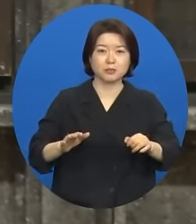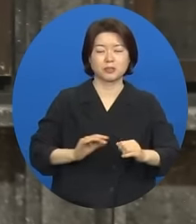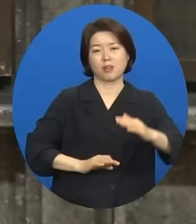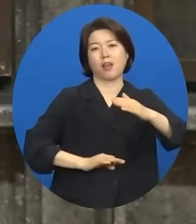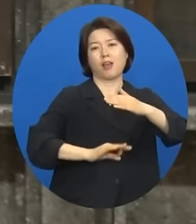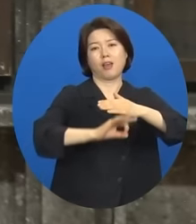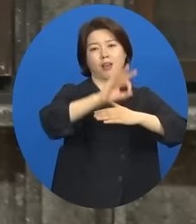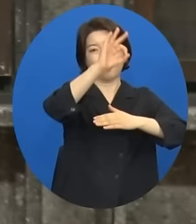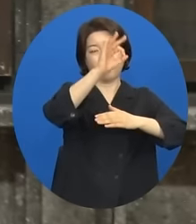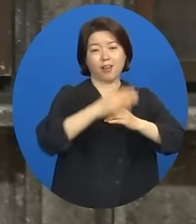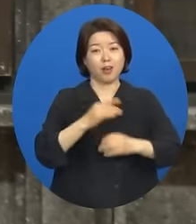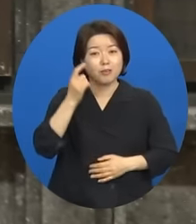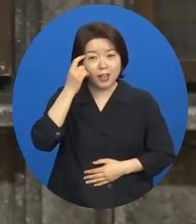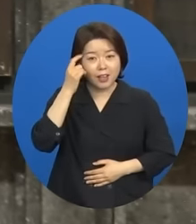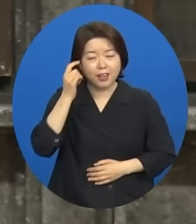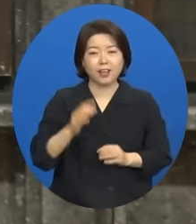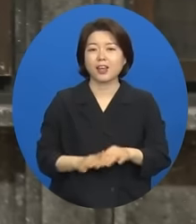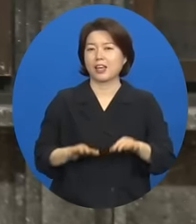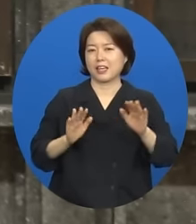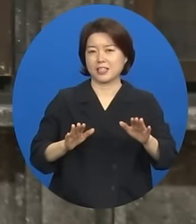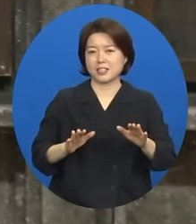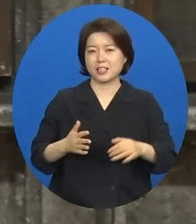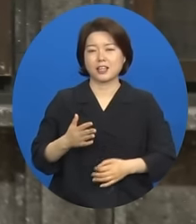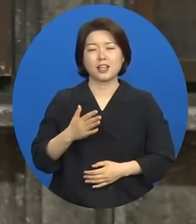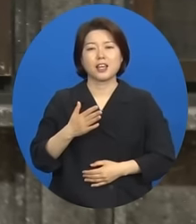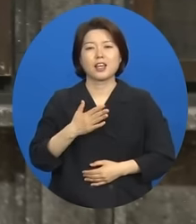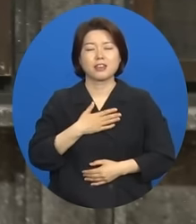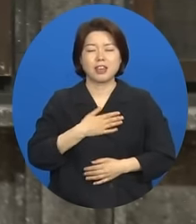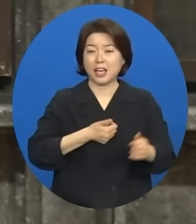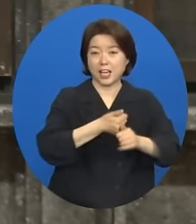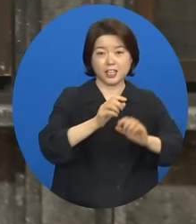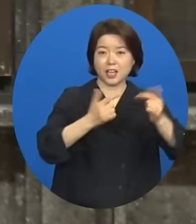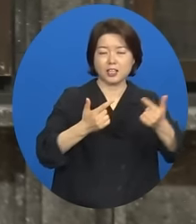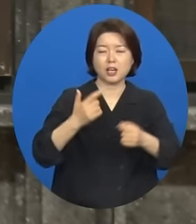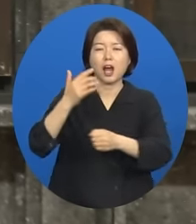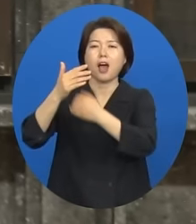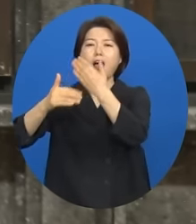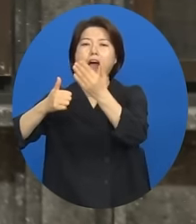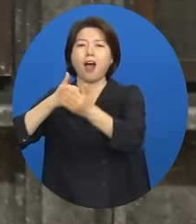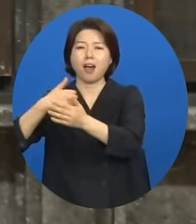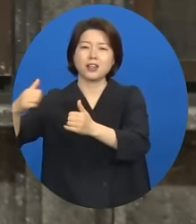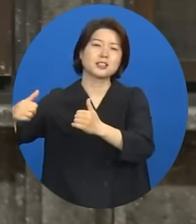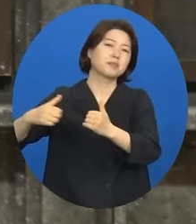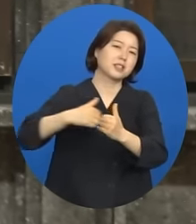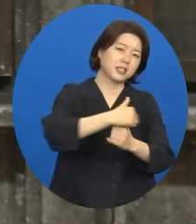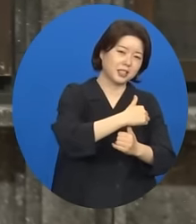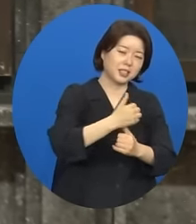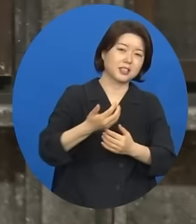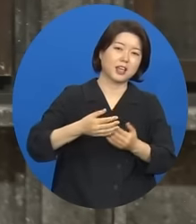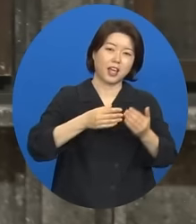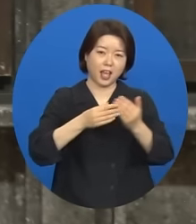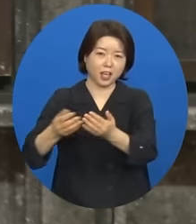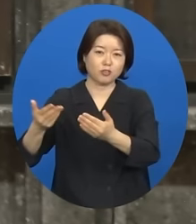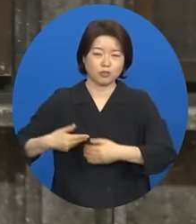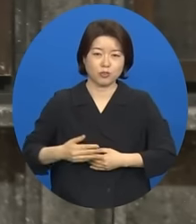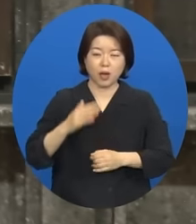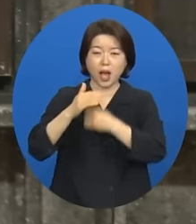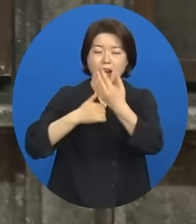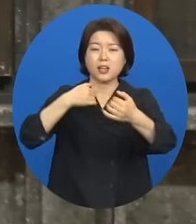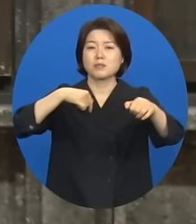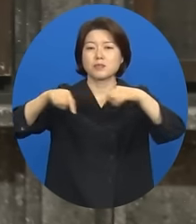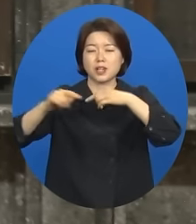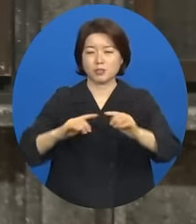돋아요. 왜요? 이제는 내가 이기는 자가 아니라 하나님이 이기게 하시고 하나님이 다스린